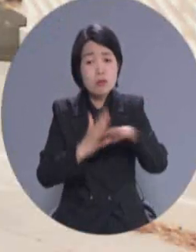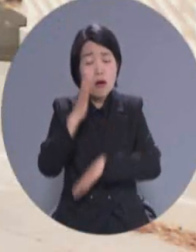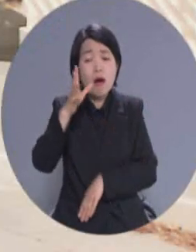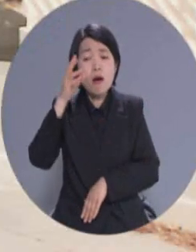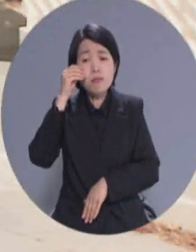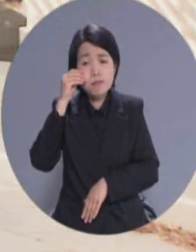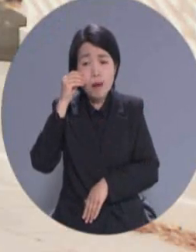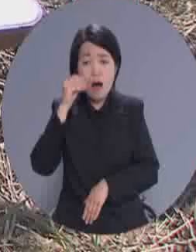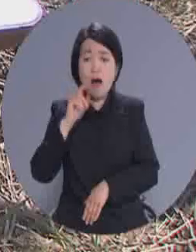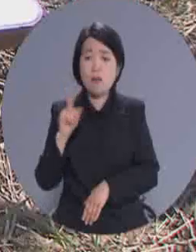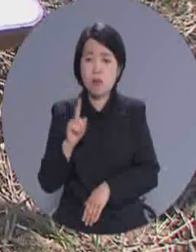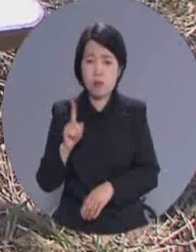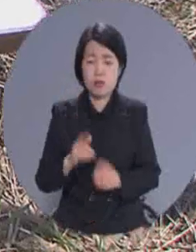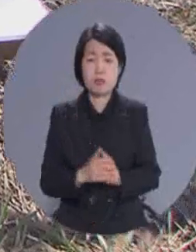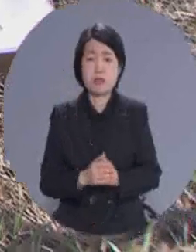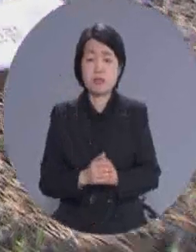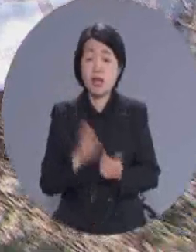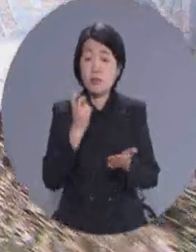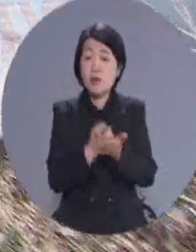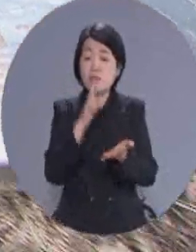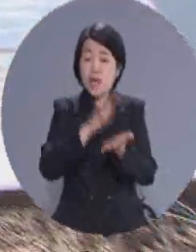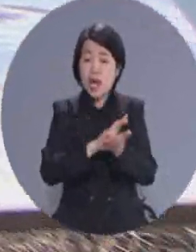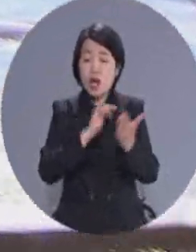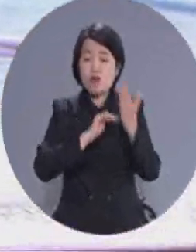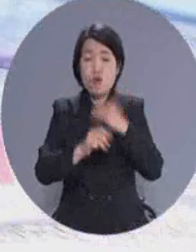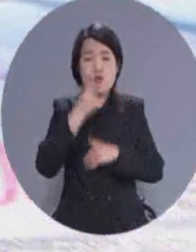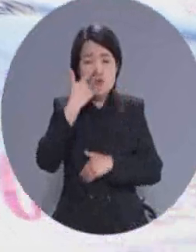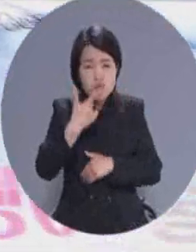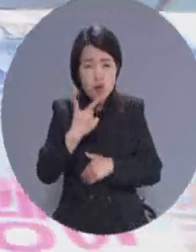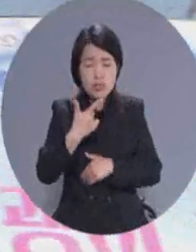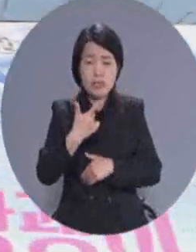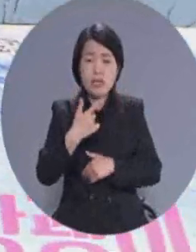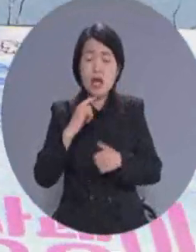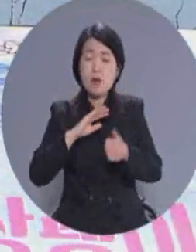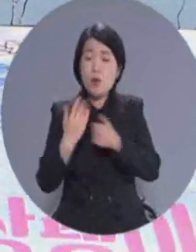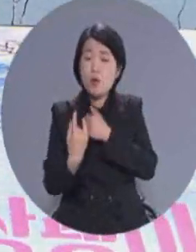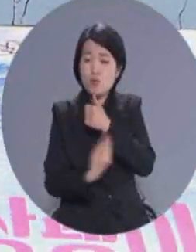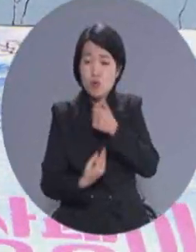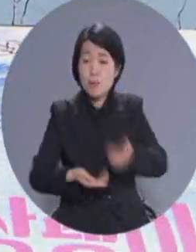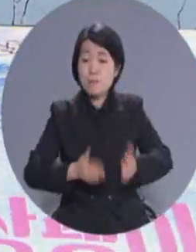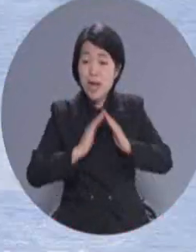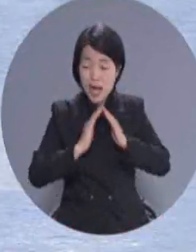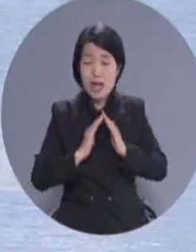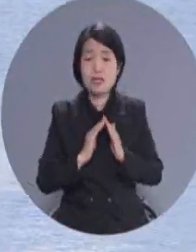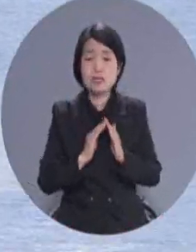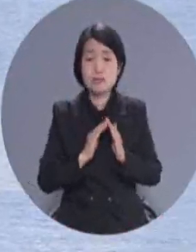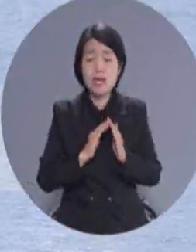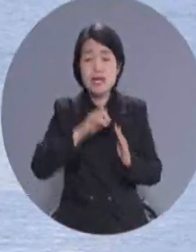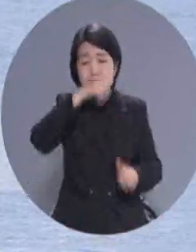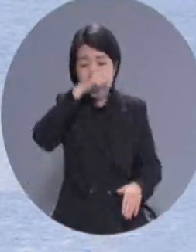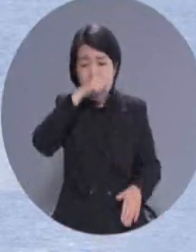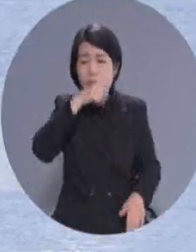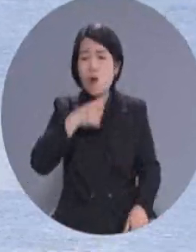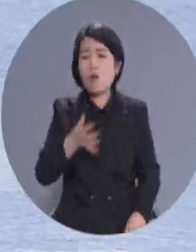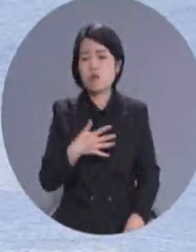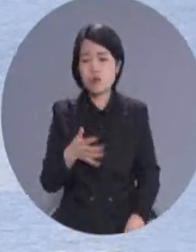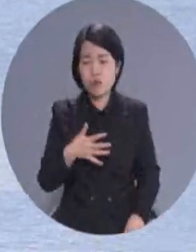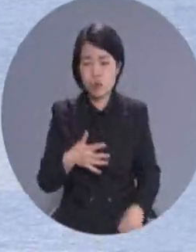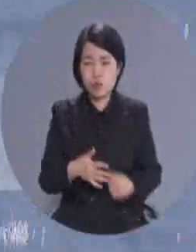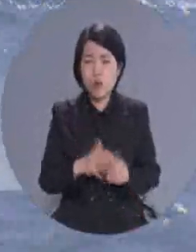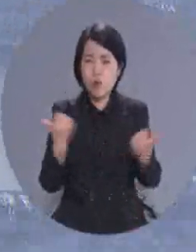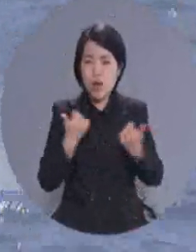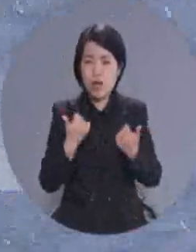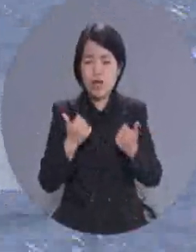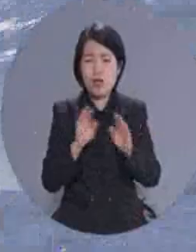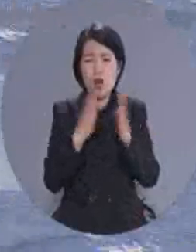제자리 걸음입니다. 조례 시행 후 6개월 만에 상괭이 보호위원회가 구성됐지만 관련 예산이 세워지지 않아 회의가